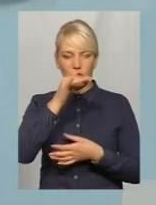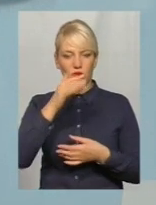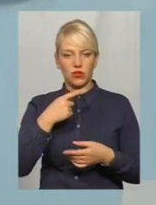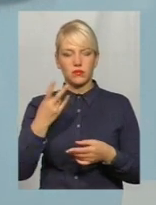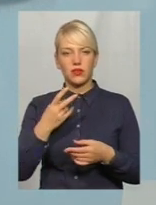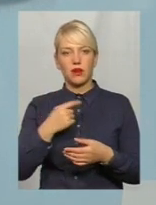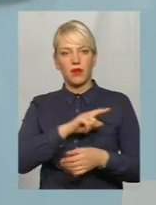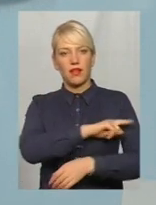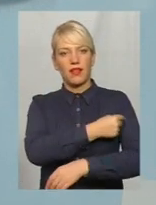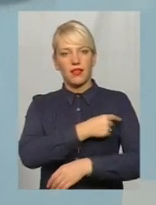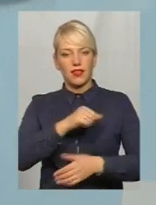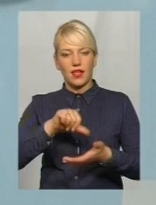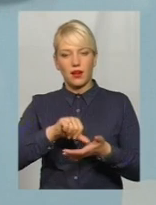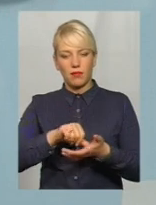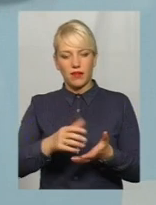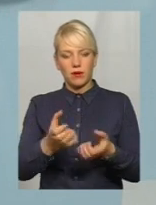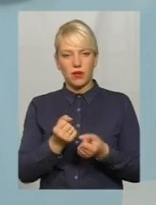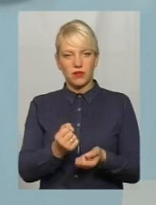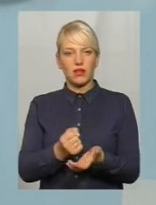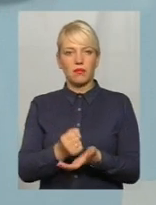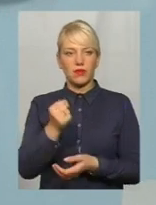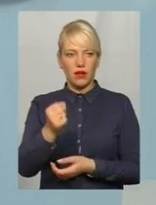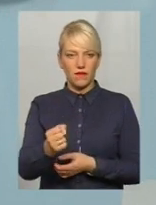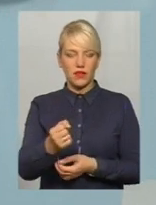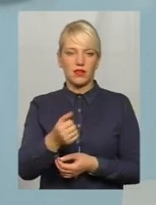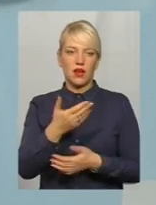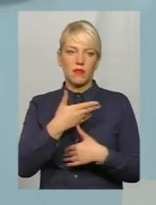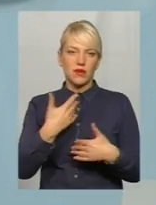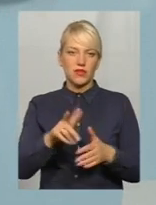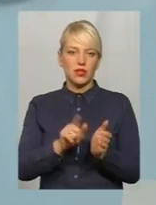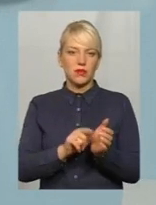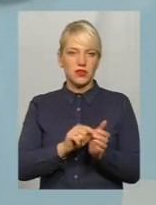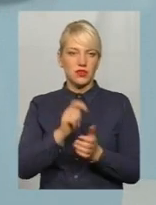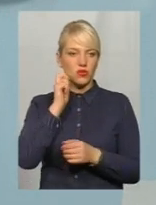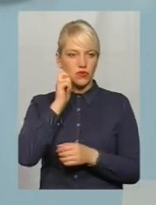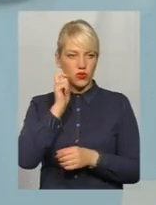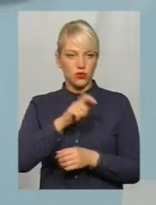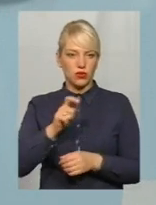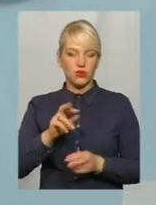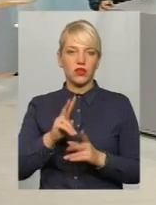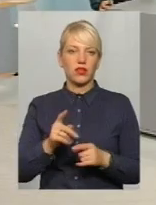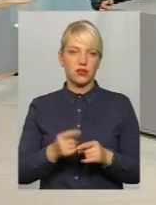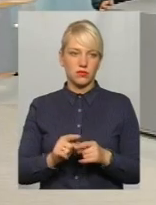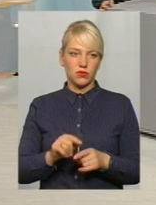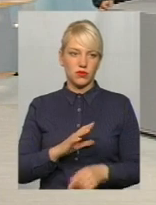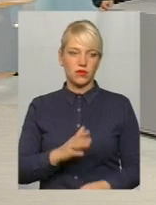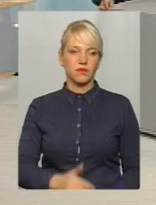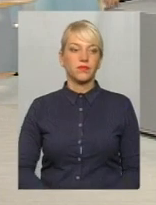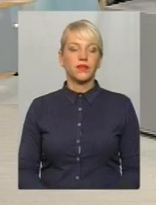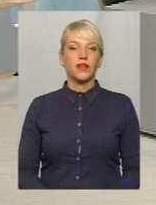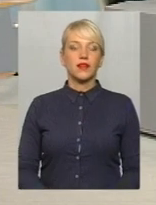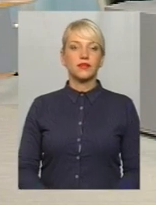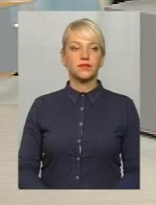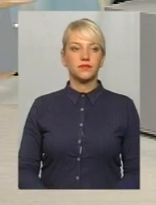нашого терапевта йти і брати направлення, а ми вже люди пенсійного віку. Зрозуміло ваше запитання, дякую, в